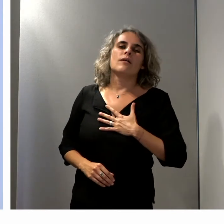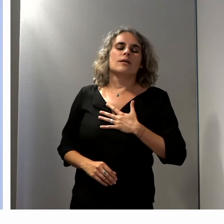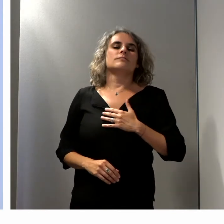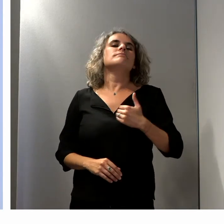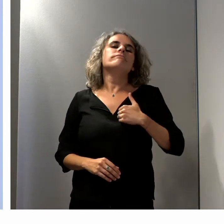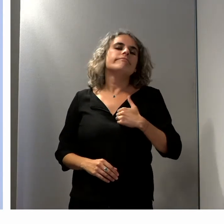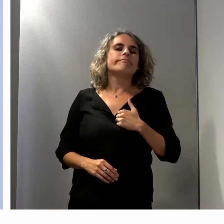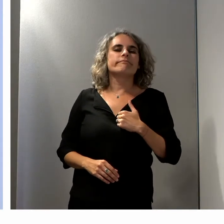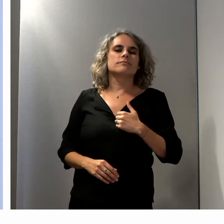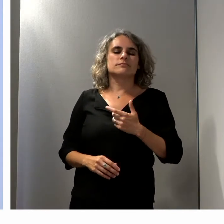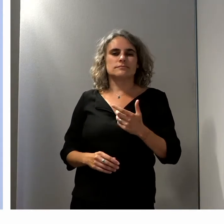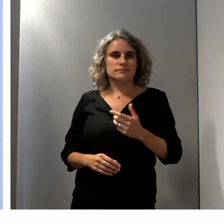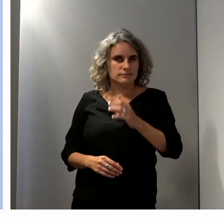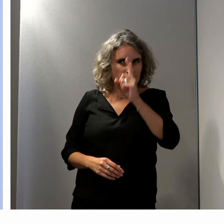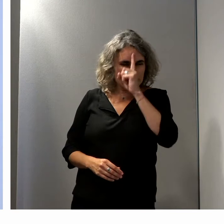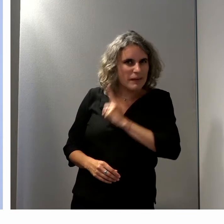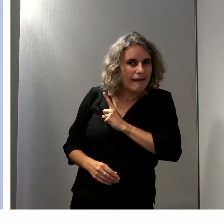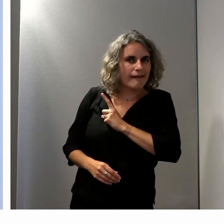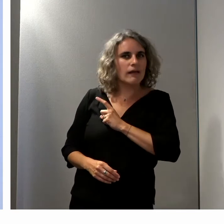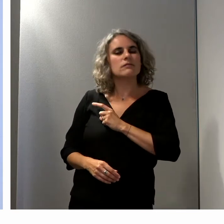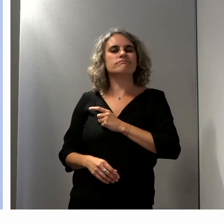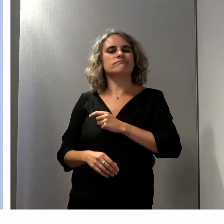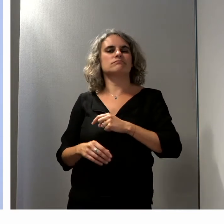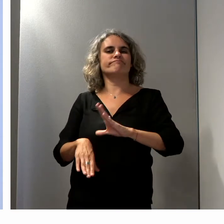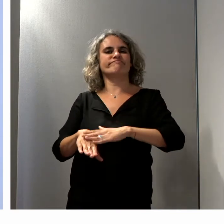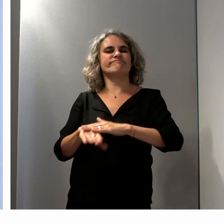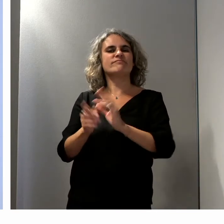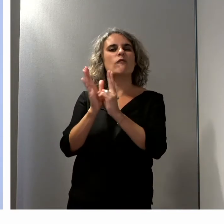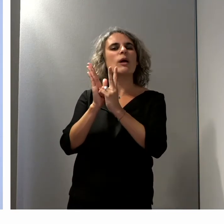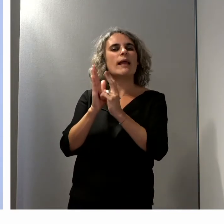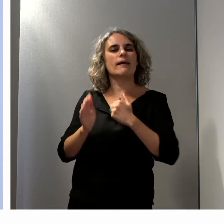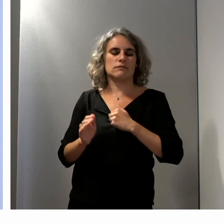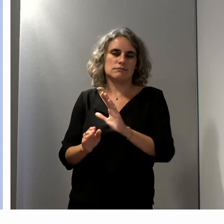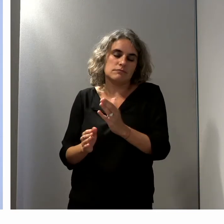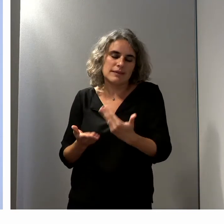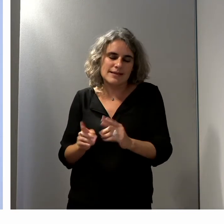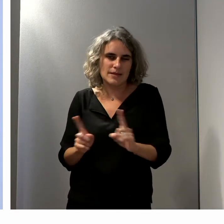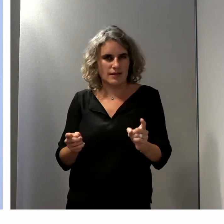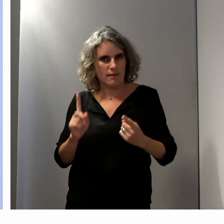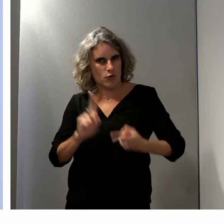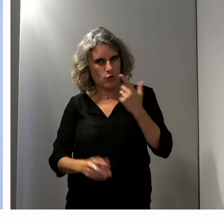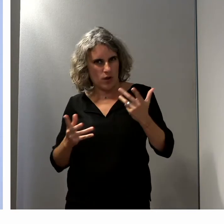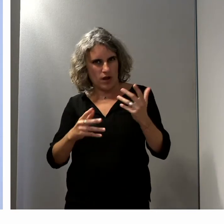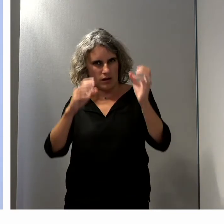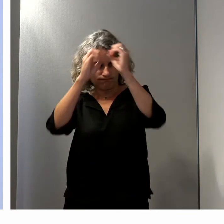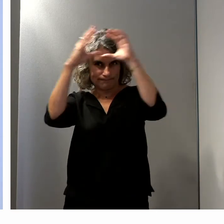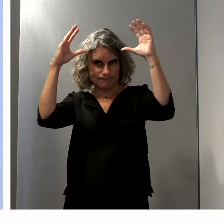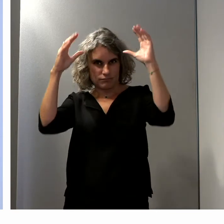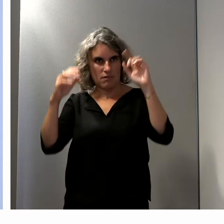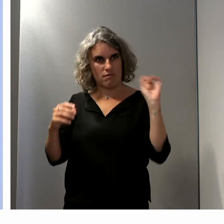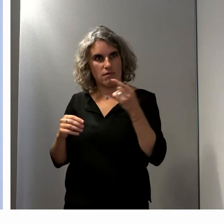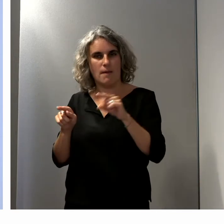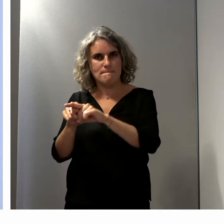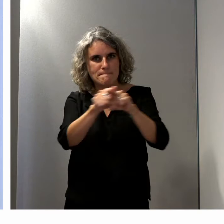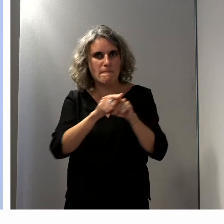séquence vocabulaire, mais que de parler à peu près tous de la même chose pendant ce moment qu'on partage ensemble. Et aussi mettre en évidence